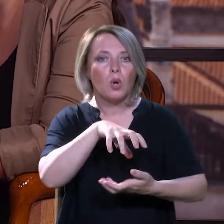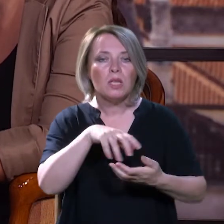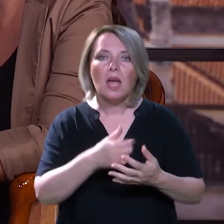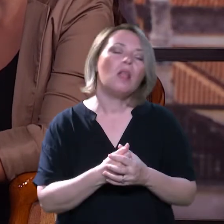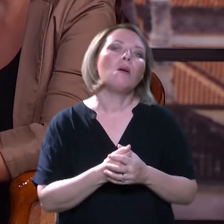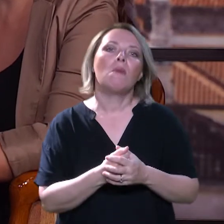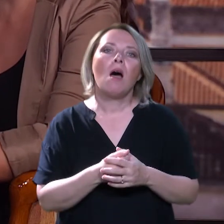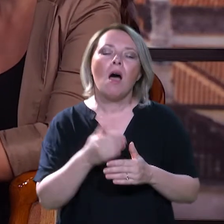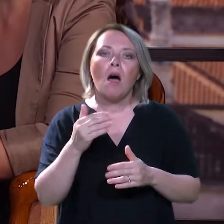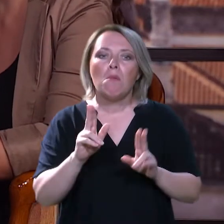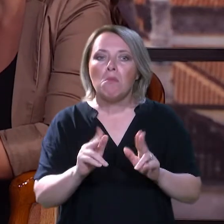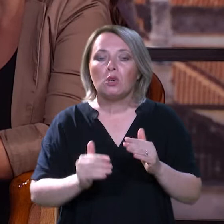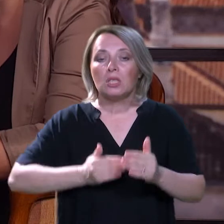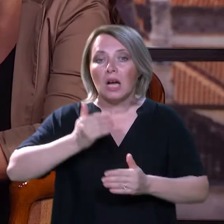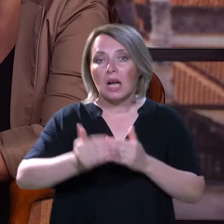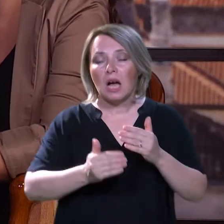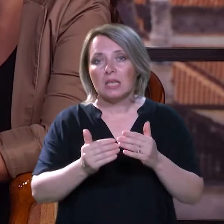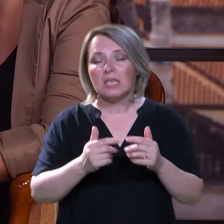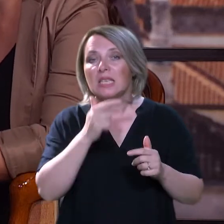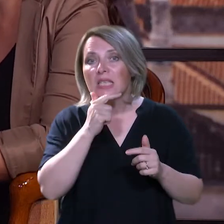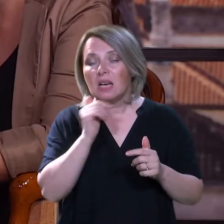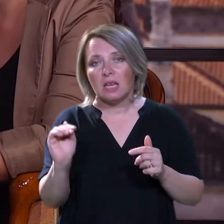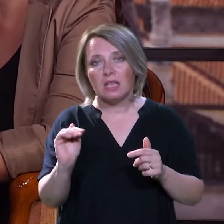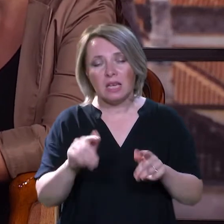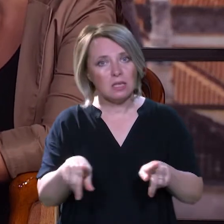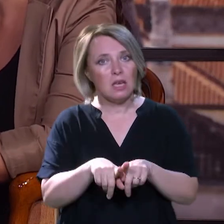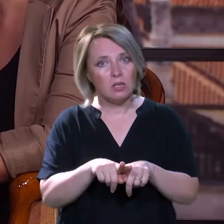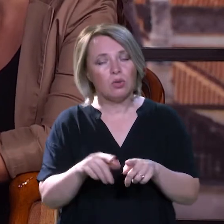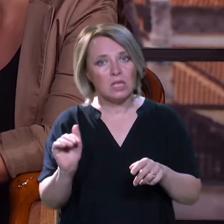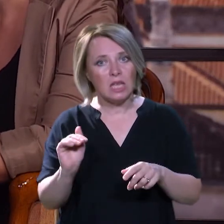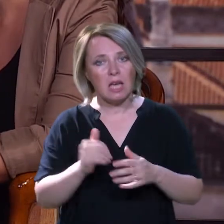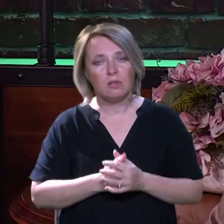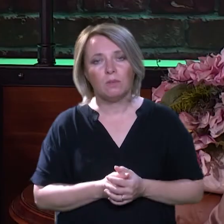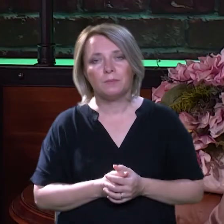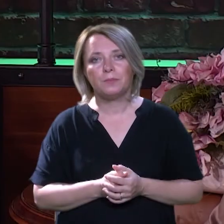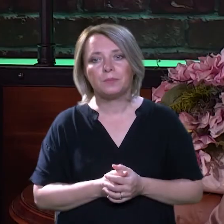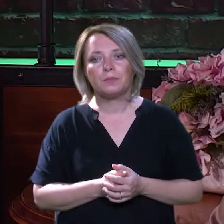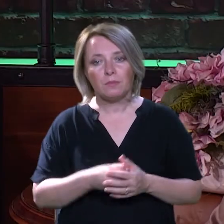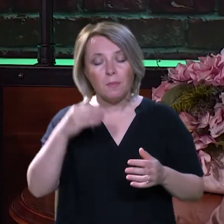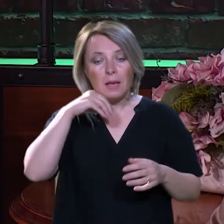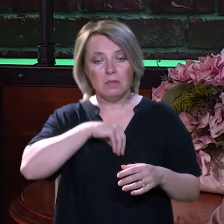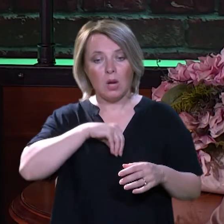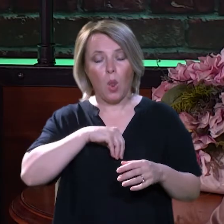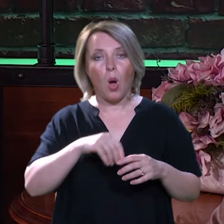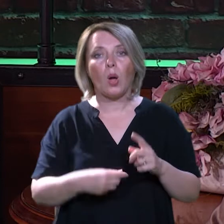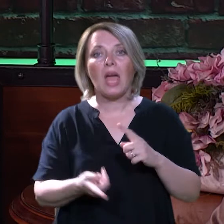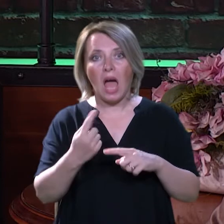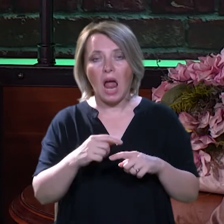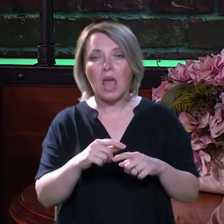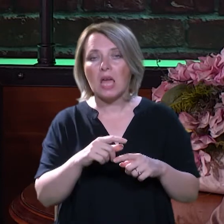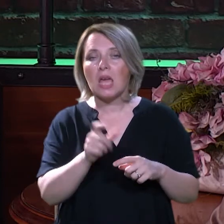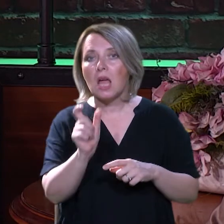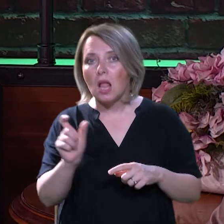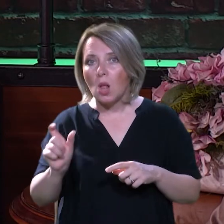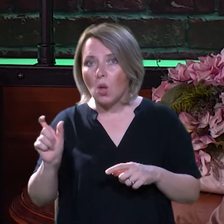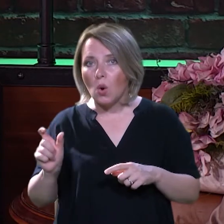roditeljima, onda vjerojatno možda kasnije nešto kad su djeca i starije s djecom. Tako je. Dakle, psihologija, ali i